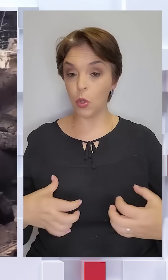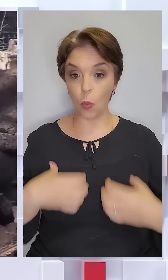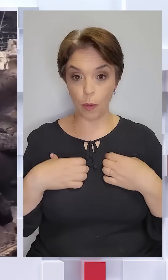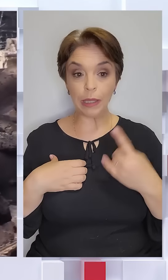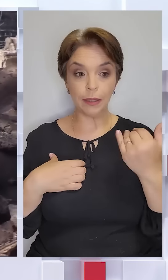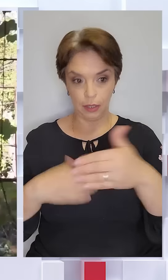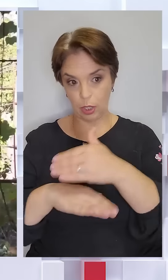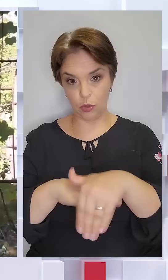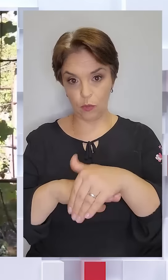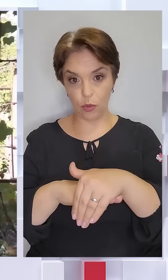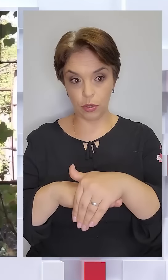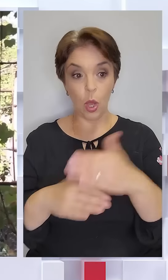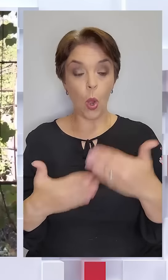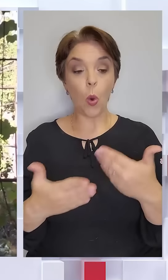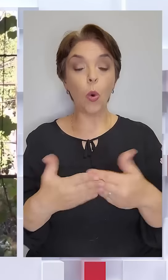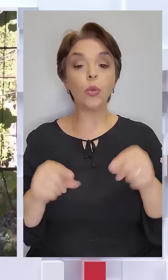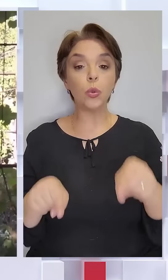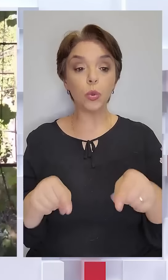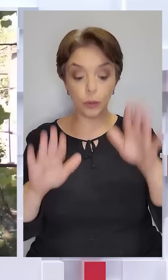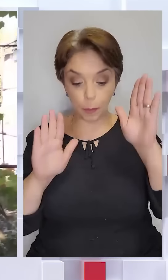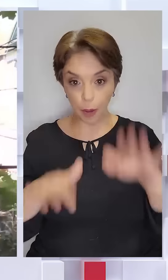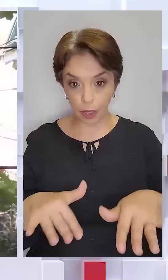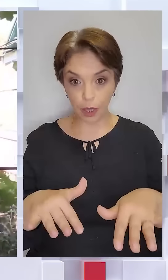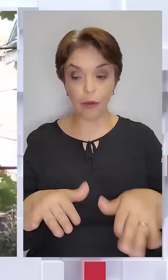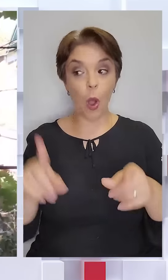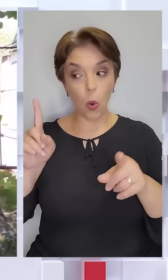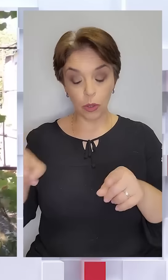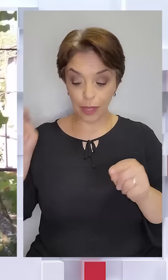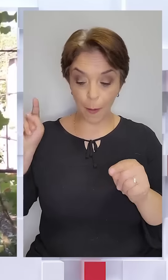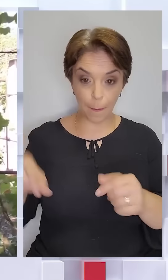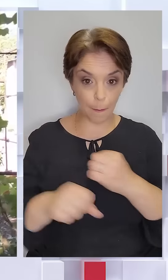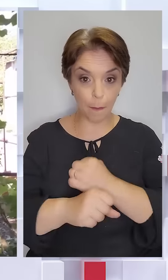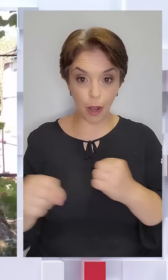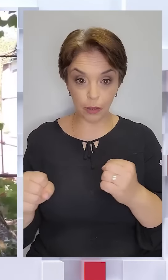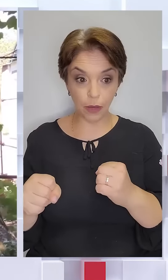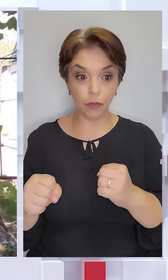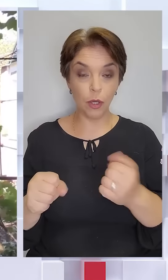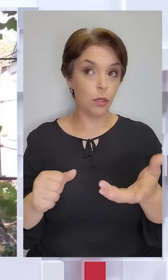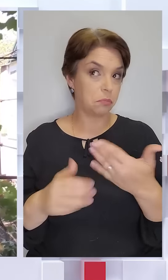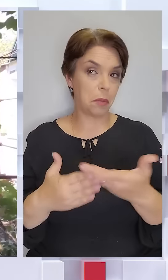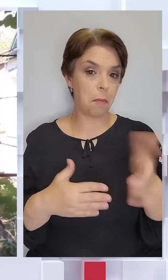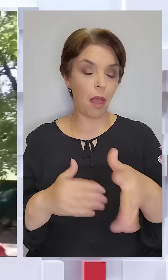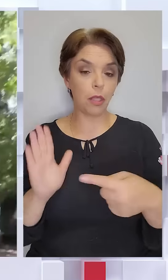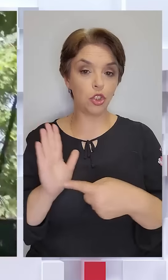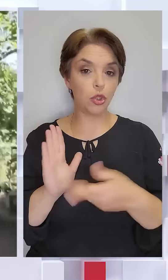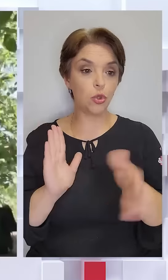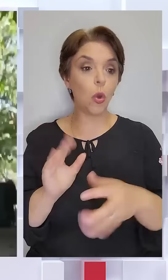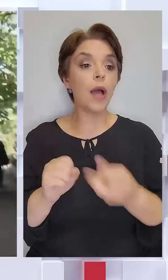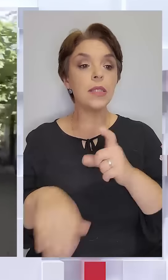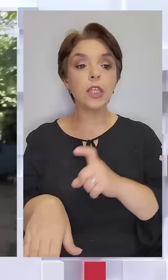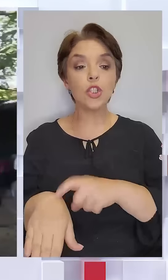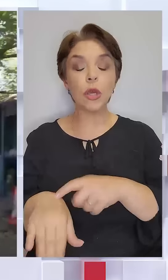пекла на їхній вулиці. Отут падав, отам падав, штук 5-6. А